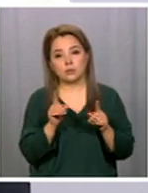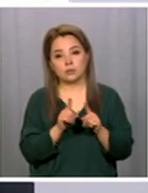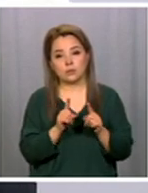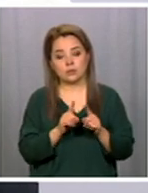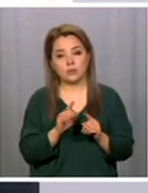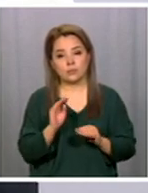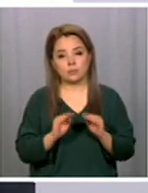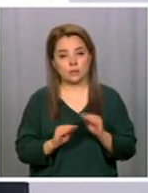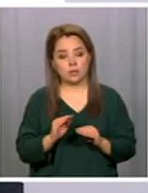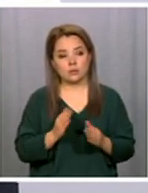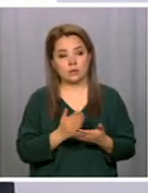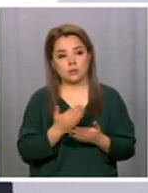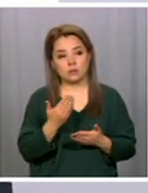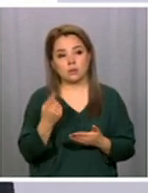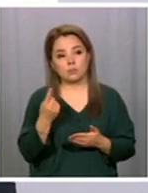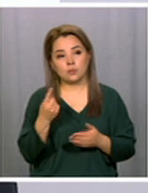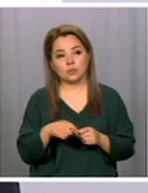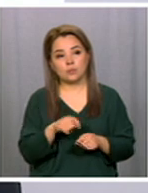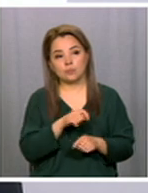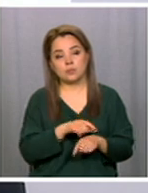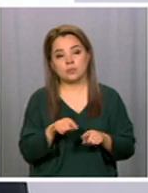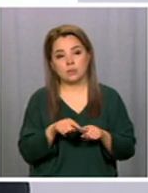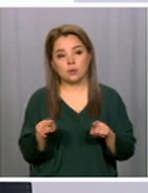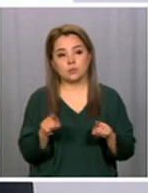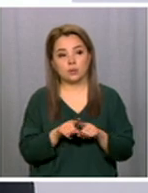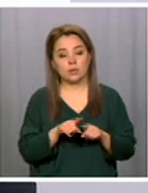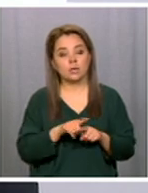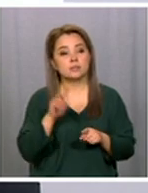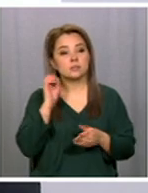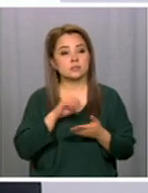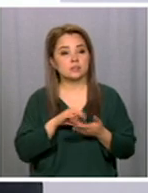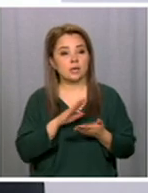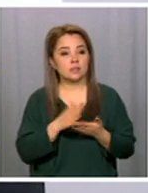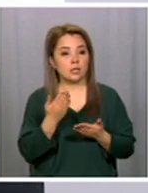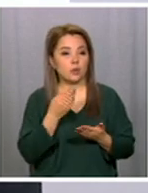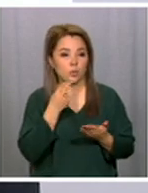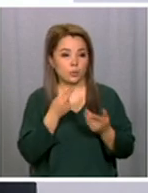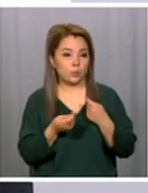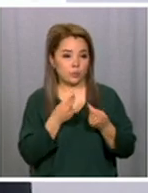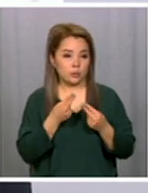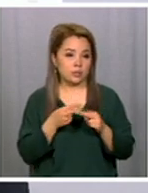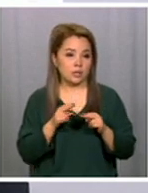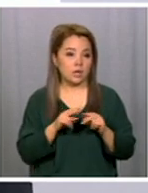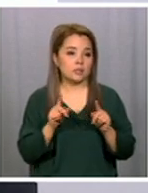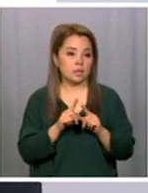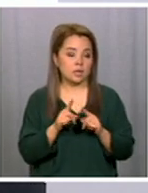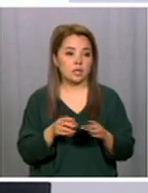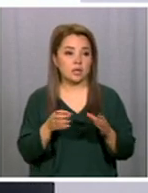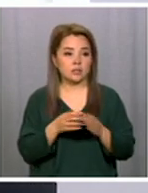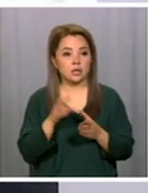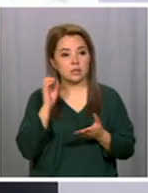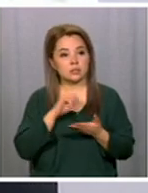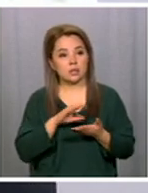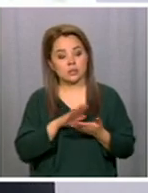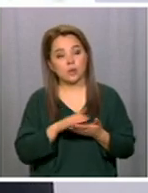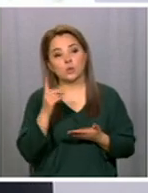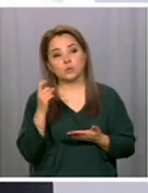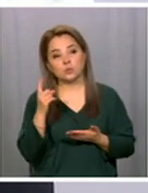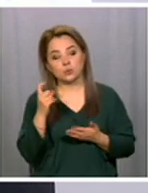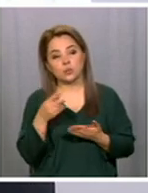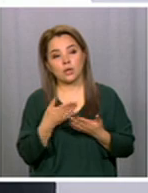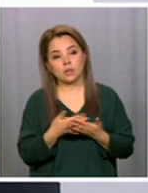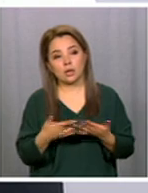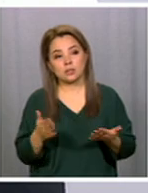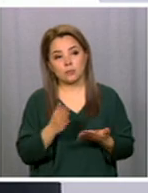яғни олардың бір шаршы метрдегі саны, қоректенетін ағзаның бір шаршы метрдегі саны 100 дана